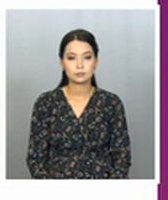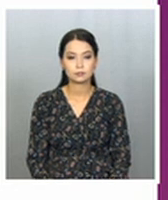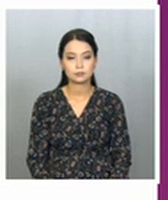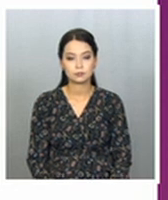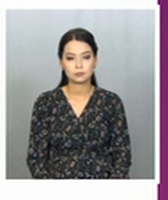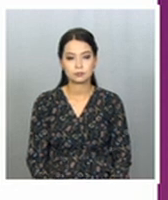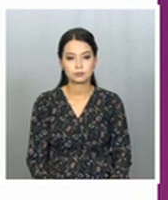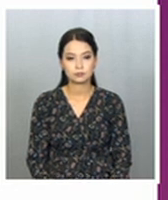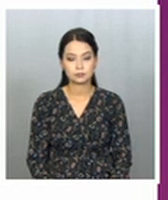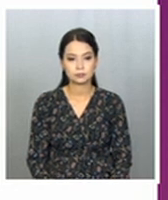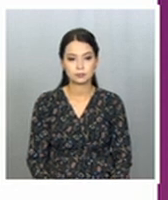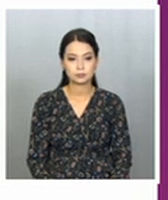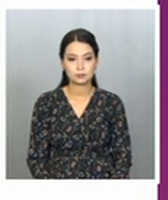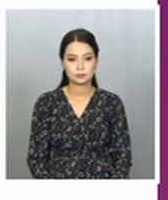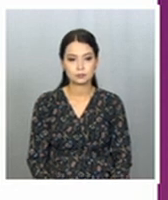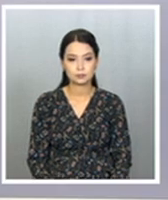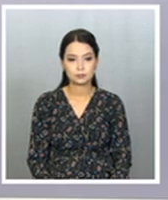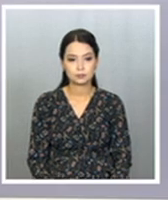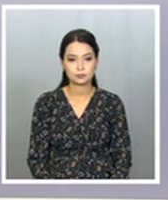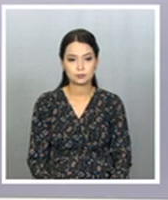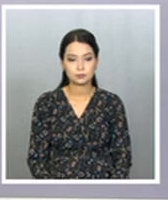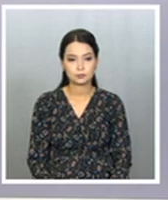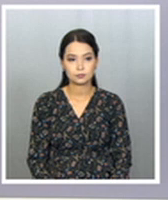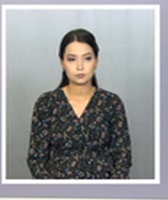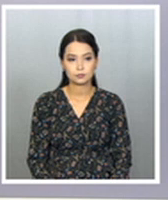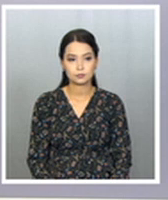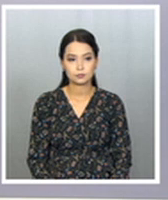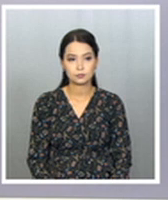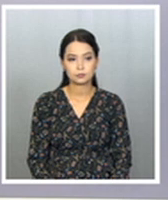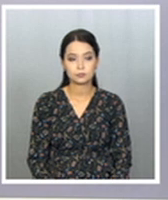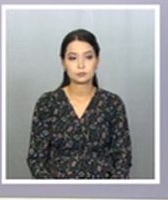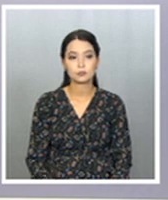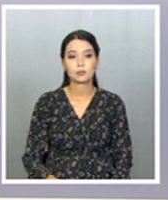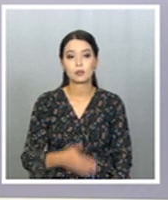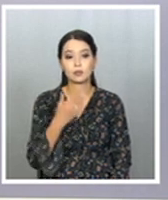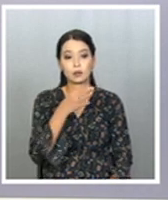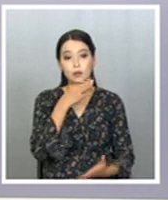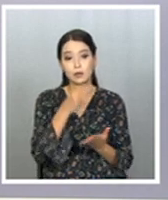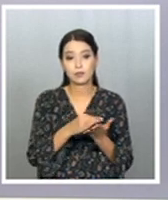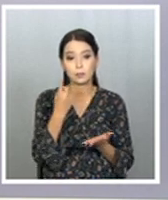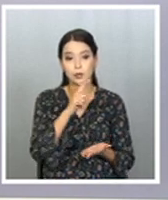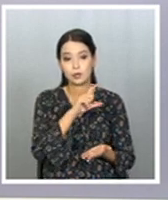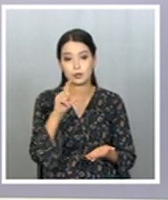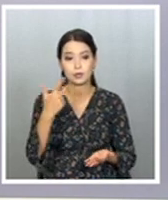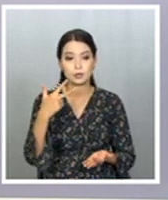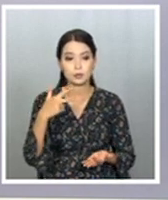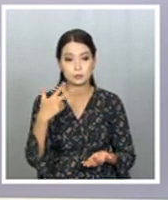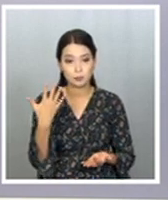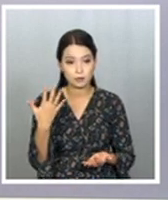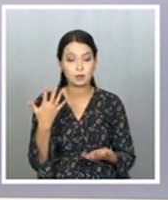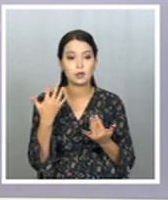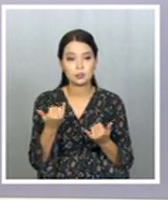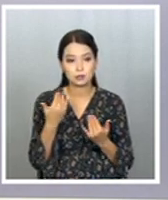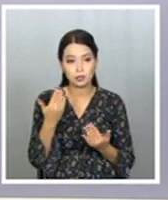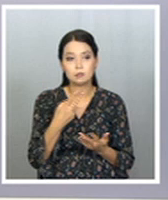көбейтіндісі қалды. Оның нәтижесі 35-ке. Енді теңдіктің оң жағын тағы да 35 шығатынын көрсетейік.